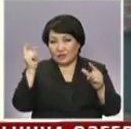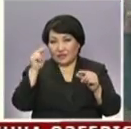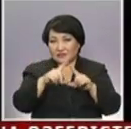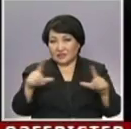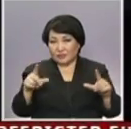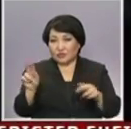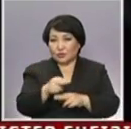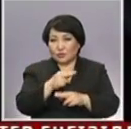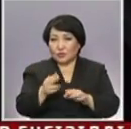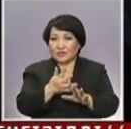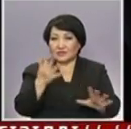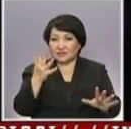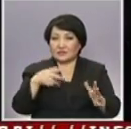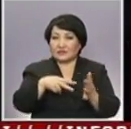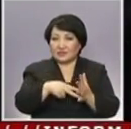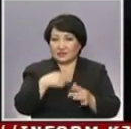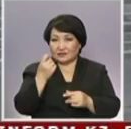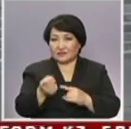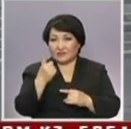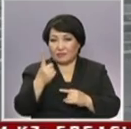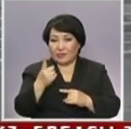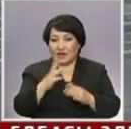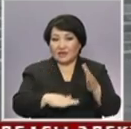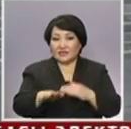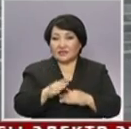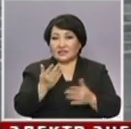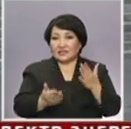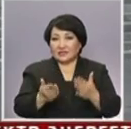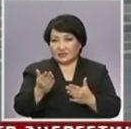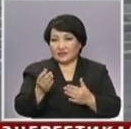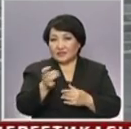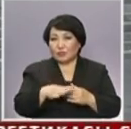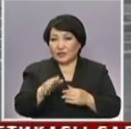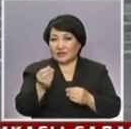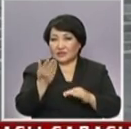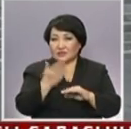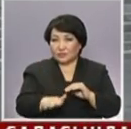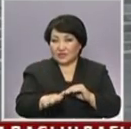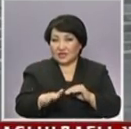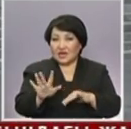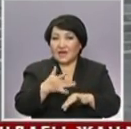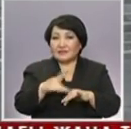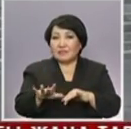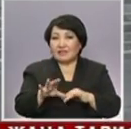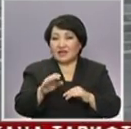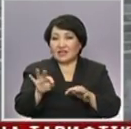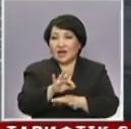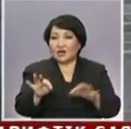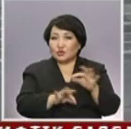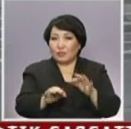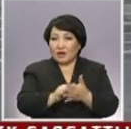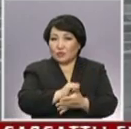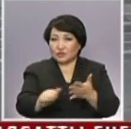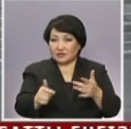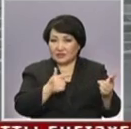екен. Егер республикадан қаражат бөлініп жатса, жобалық сметалық құжат дайындалып, 17 жыл бола